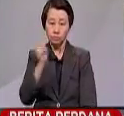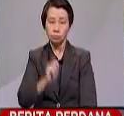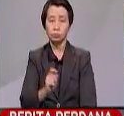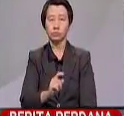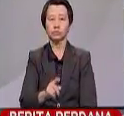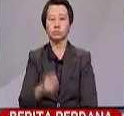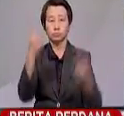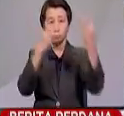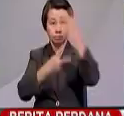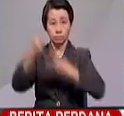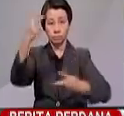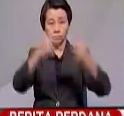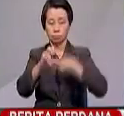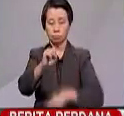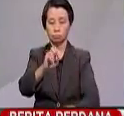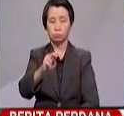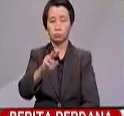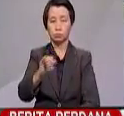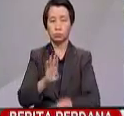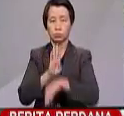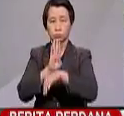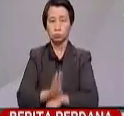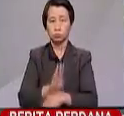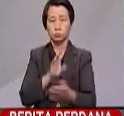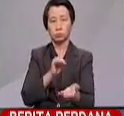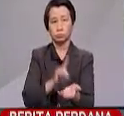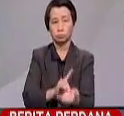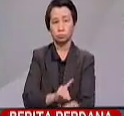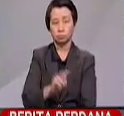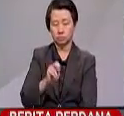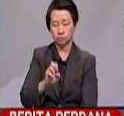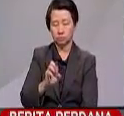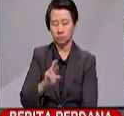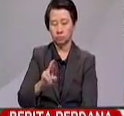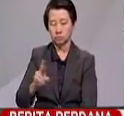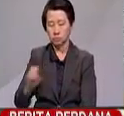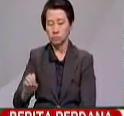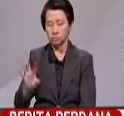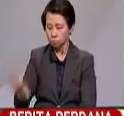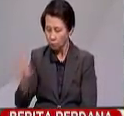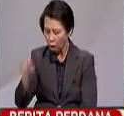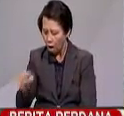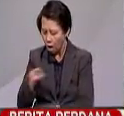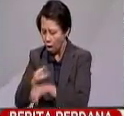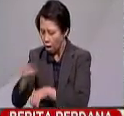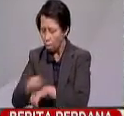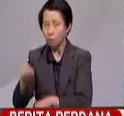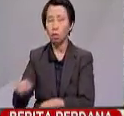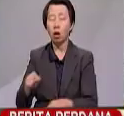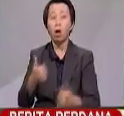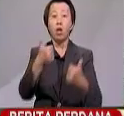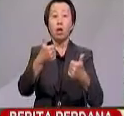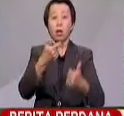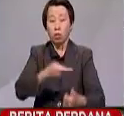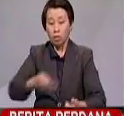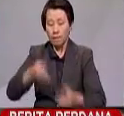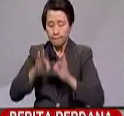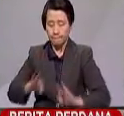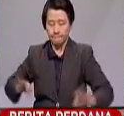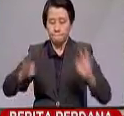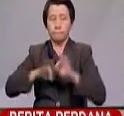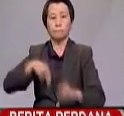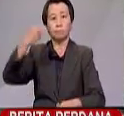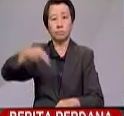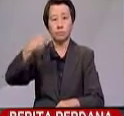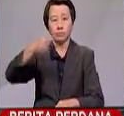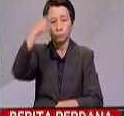Kementerian Pelancongan, Seni dan Budaya, Datuk Dr. Nur Zari Hamad berkata, penemuan itu merupakan satu khazanah penting dalam sejarah